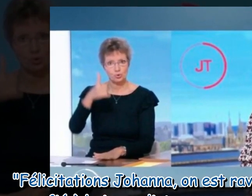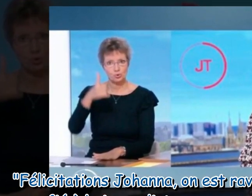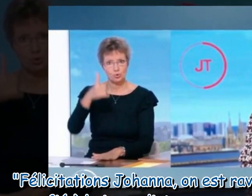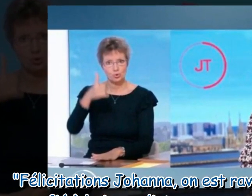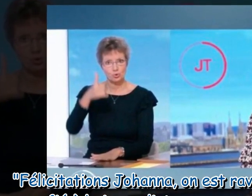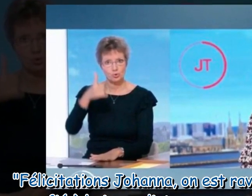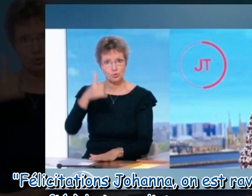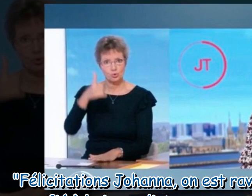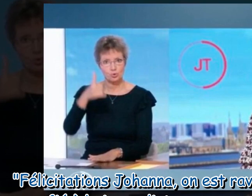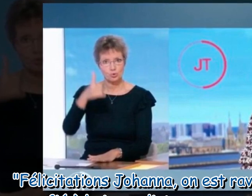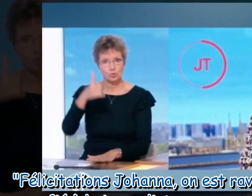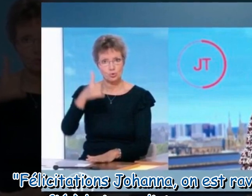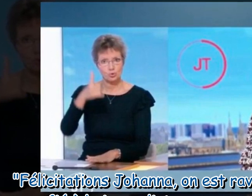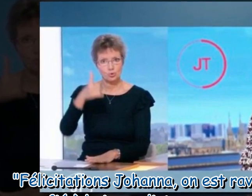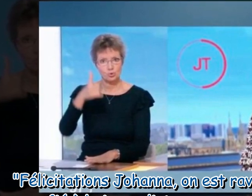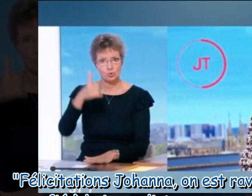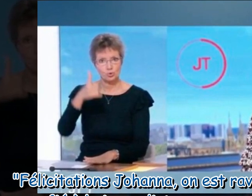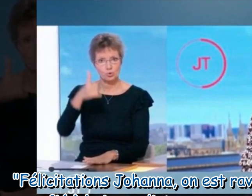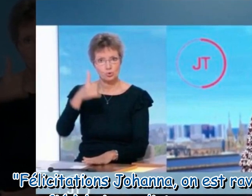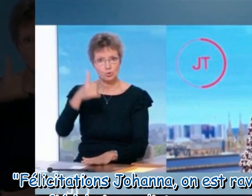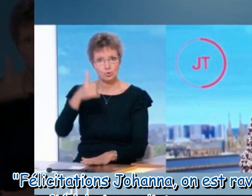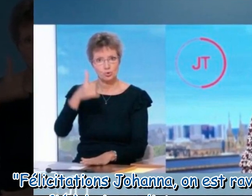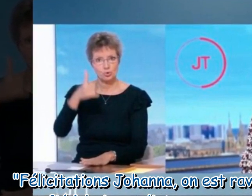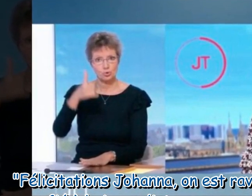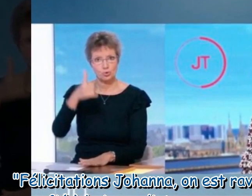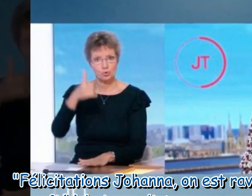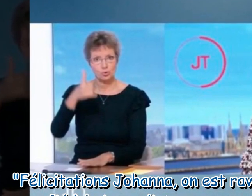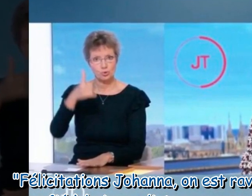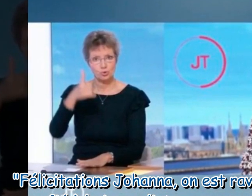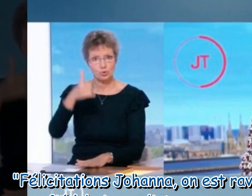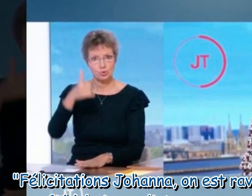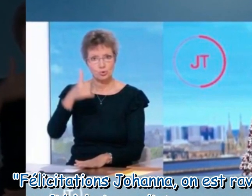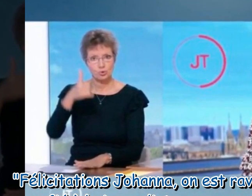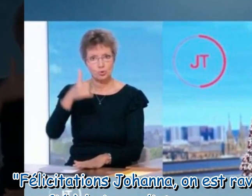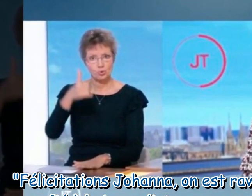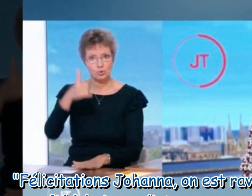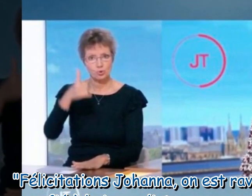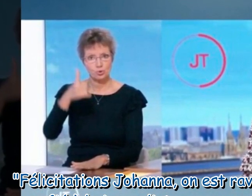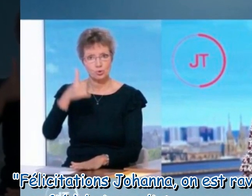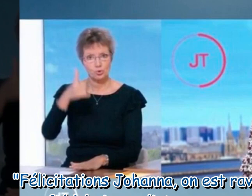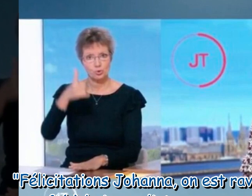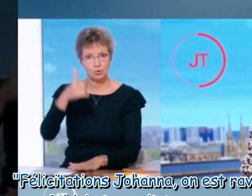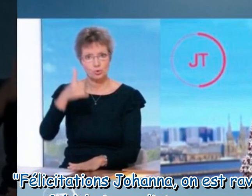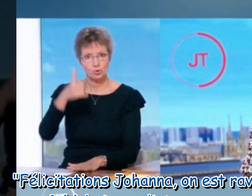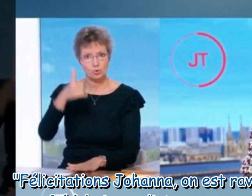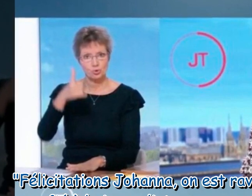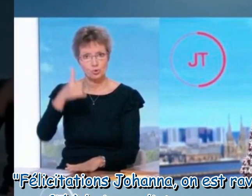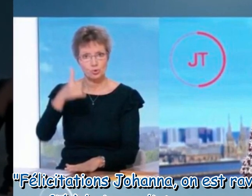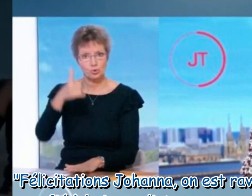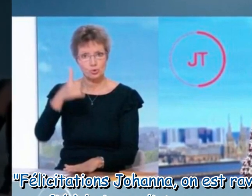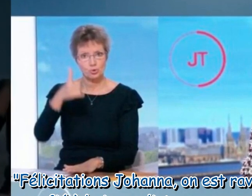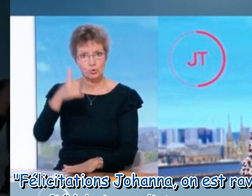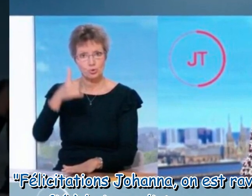Félicitations Johanna, on est ravis de vous retrouver, a-t-il confié à la journaliste, aux commandes du JT de 9h, avant qu'elle ne quitte le